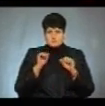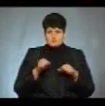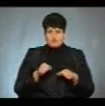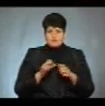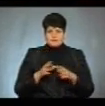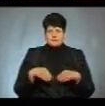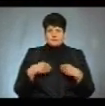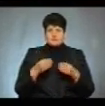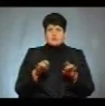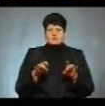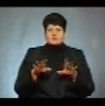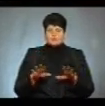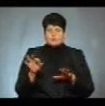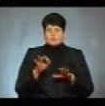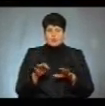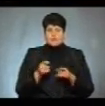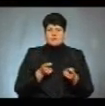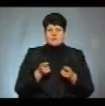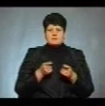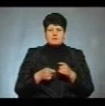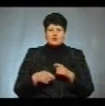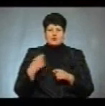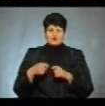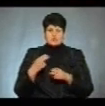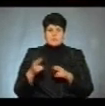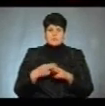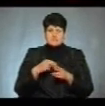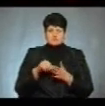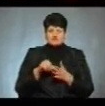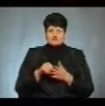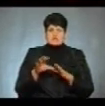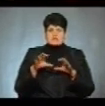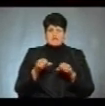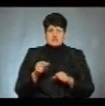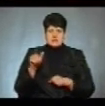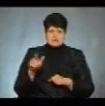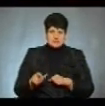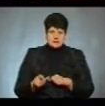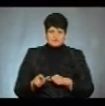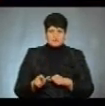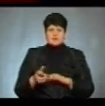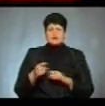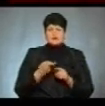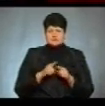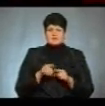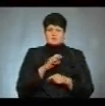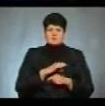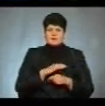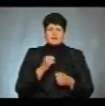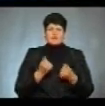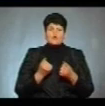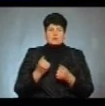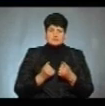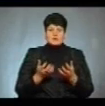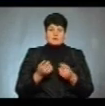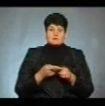виносити постанови про адмінправопорушення без присутності її власника. І цим часто користувалися самі водії. З